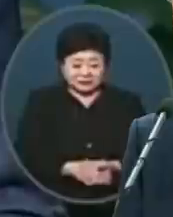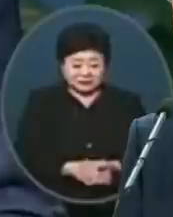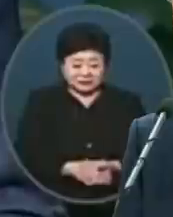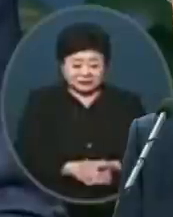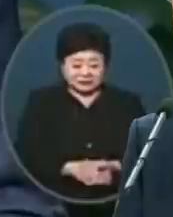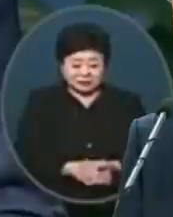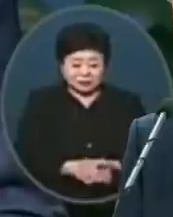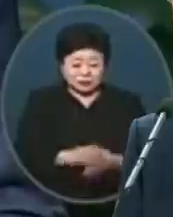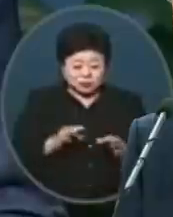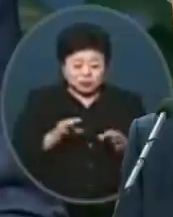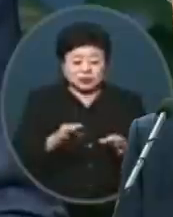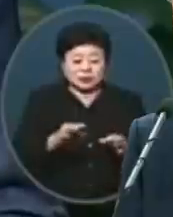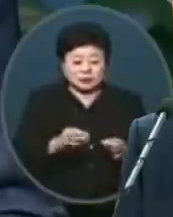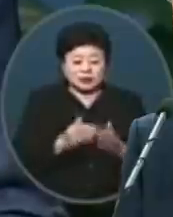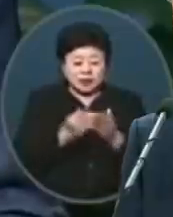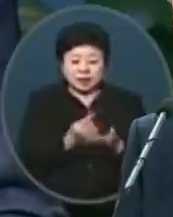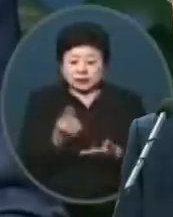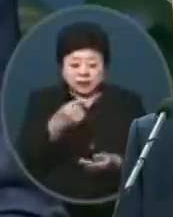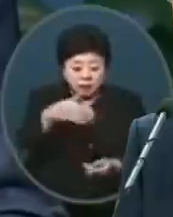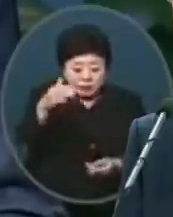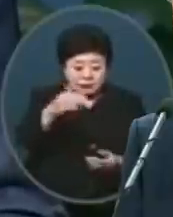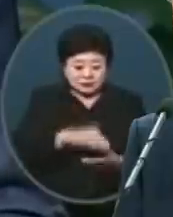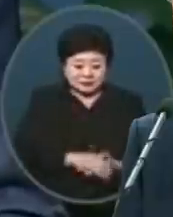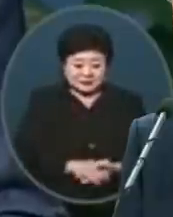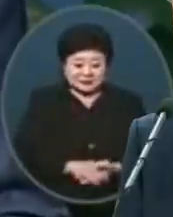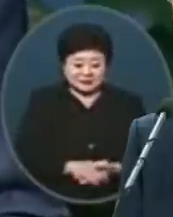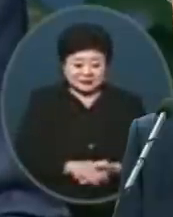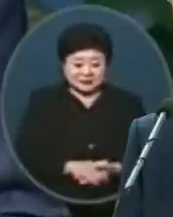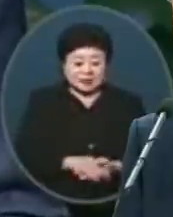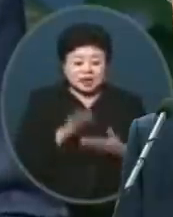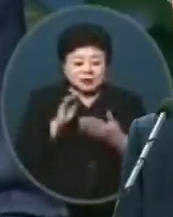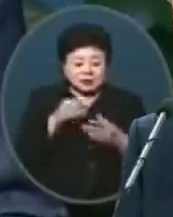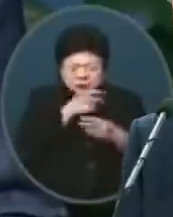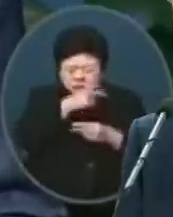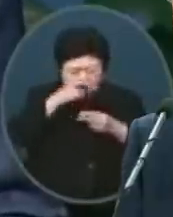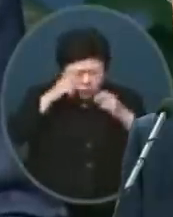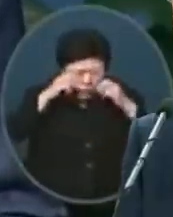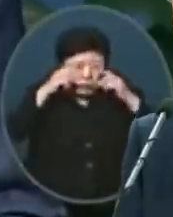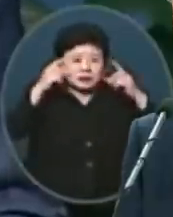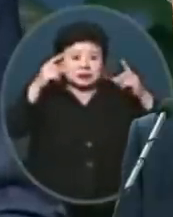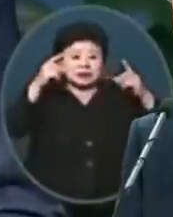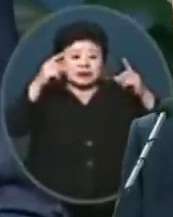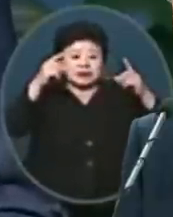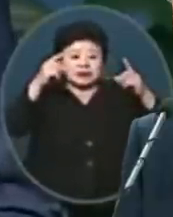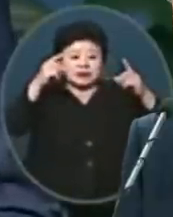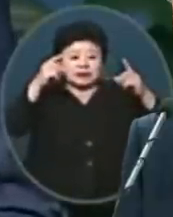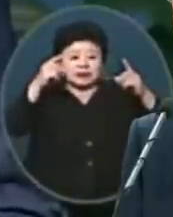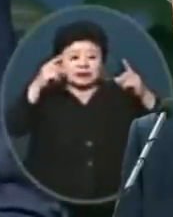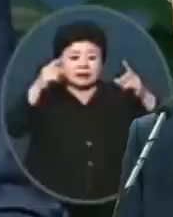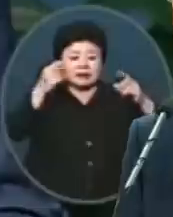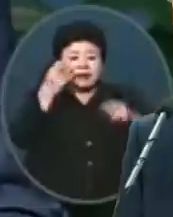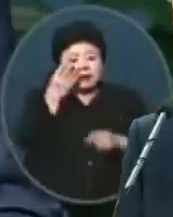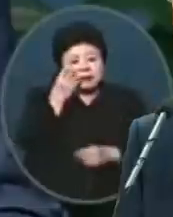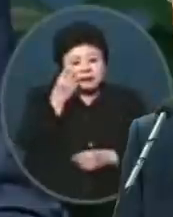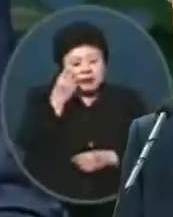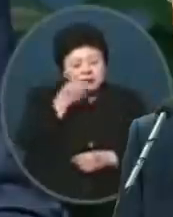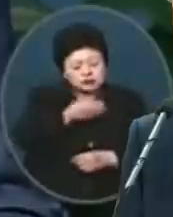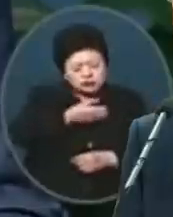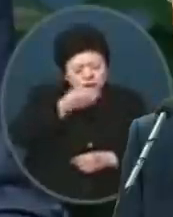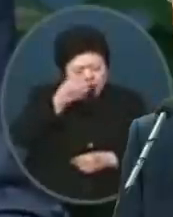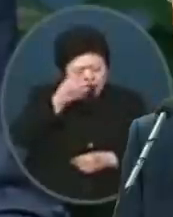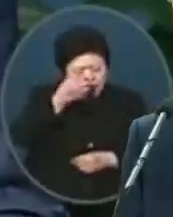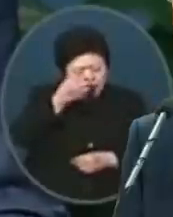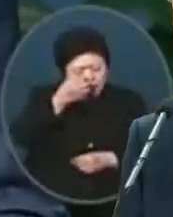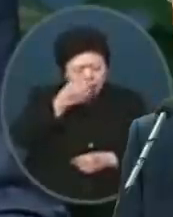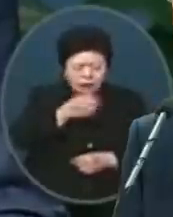고성을 울리면서 배가 떠났습니다. 그러고 난 다음 잠에서 깨어났어요. 하도 이상한